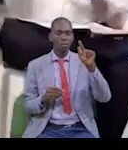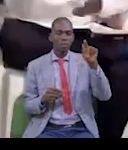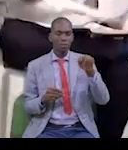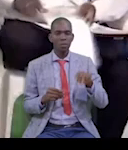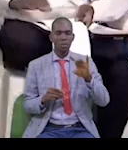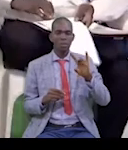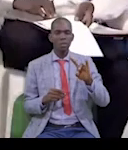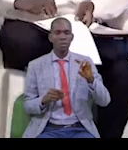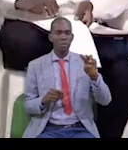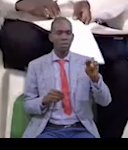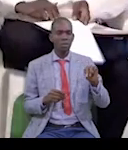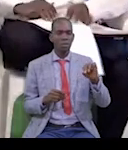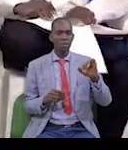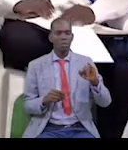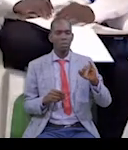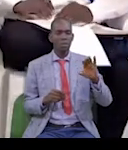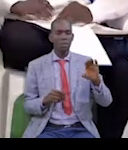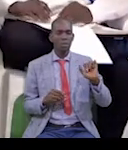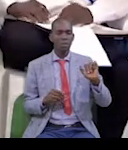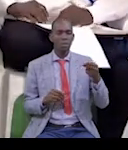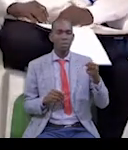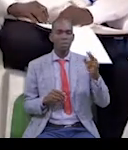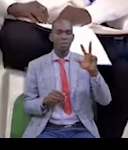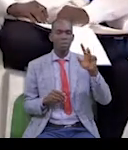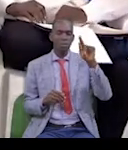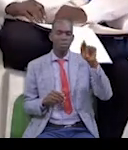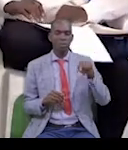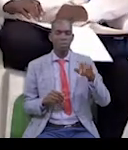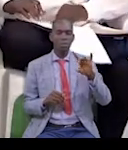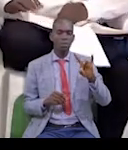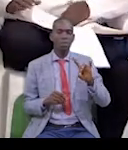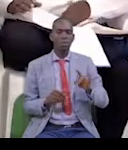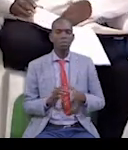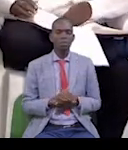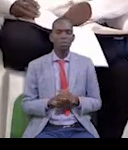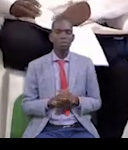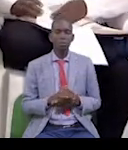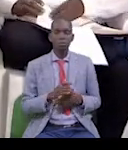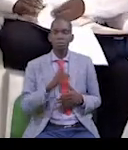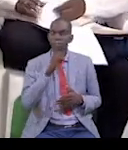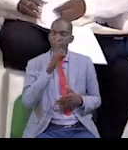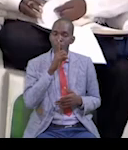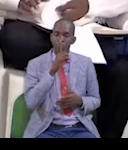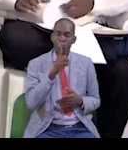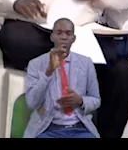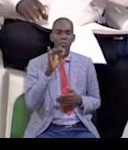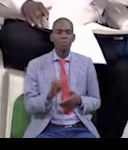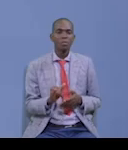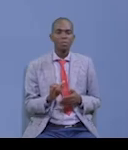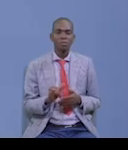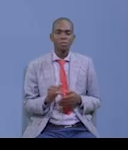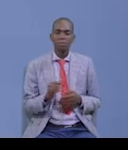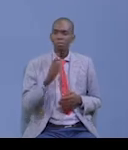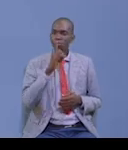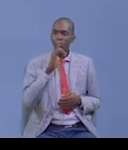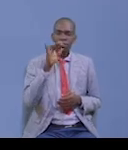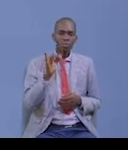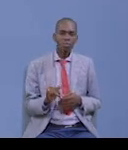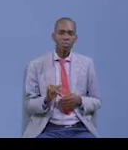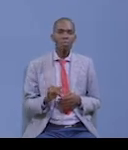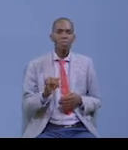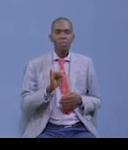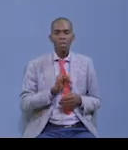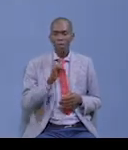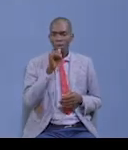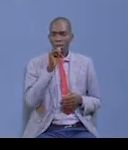Micah chapter 3 verse 8. మీకా 3:8లో మనం చూస్తే, Truly. నిజముగా. Certainly. నిశ్చయముగా. I am